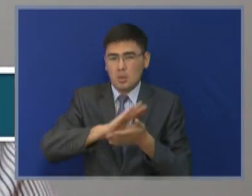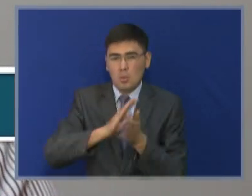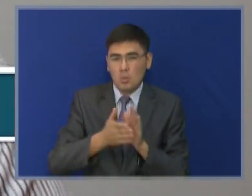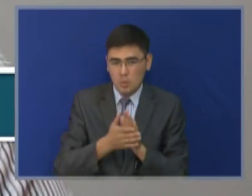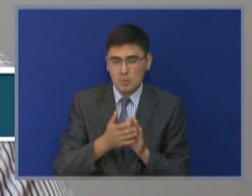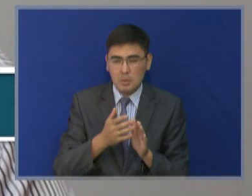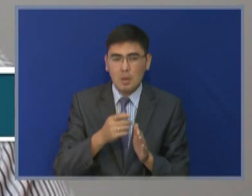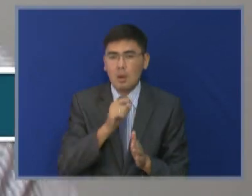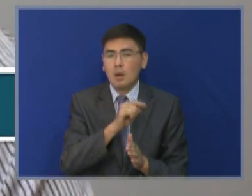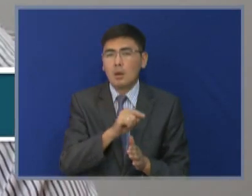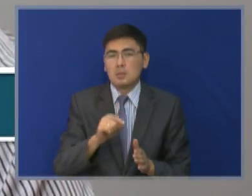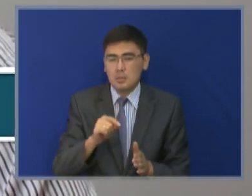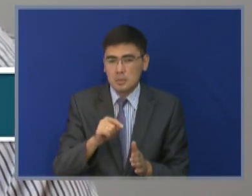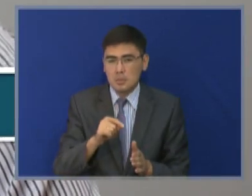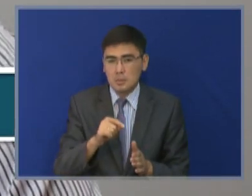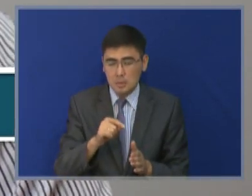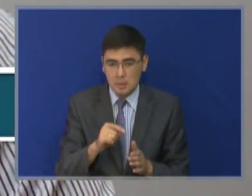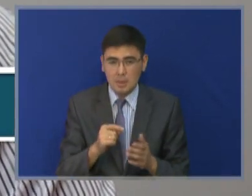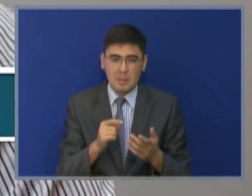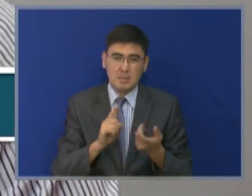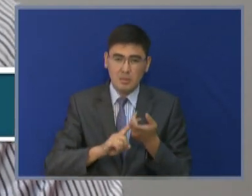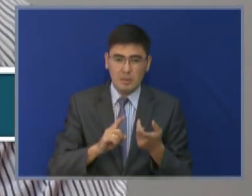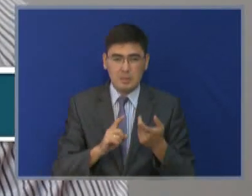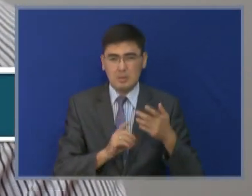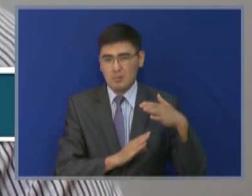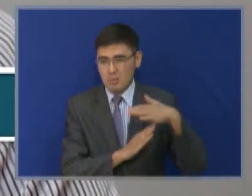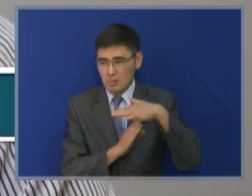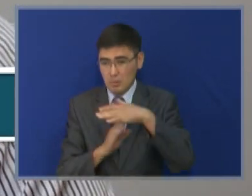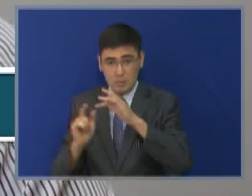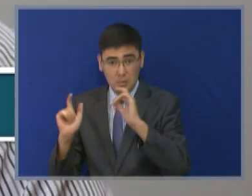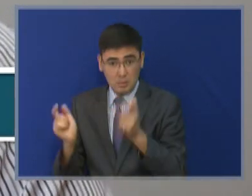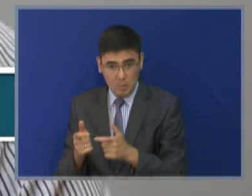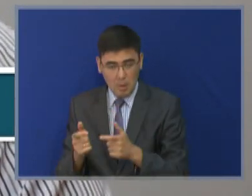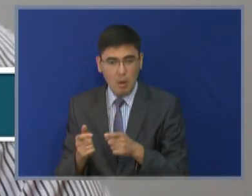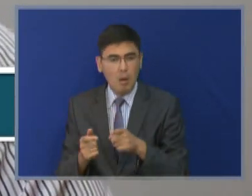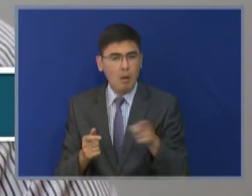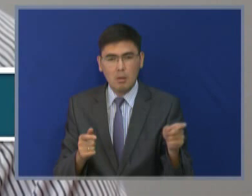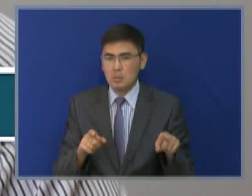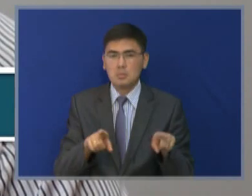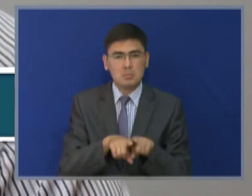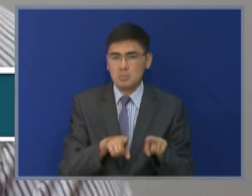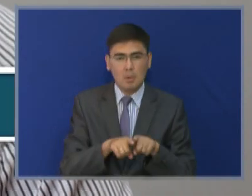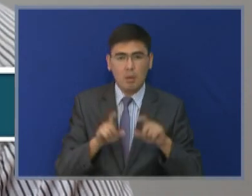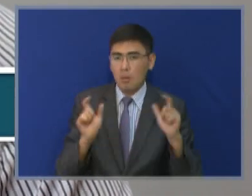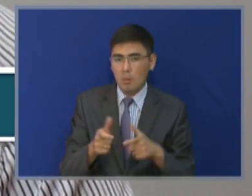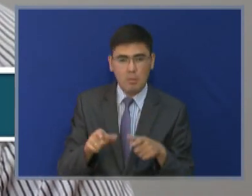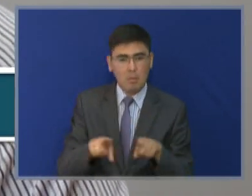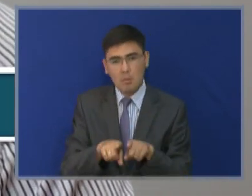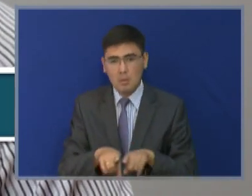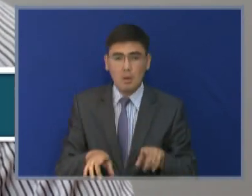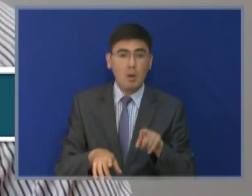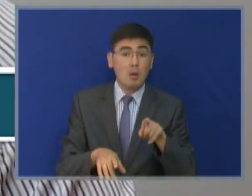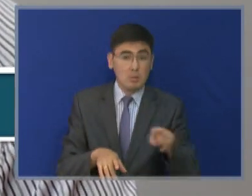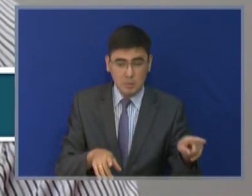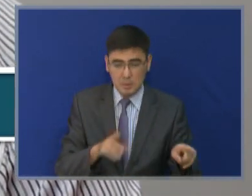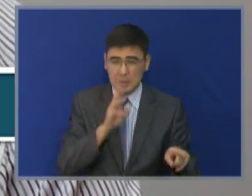жеке тұлғаның қызметі шектеу іс шараларының енгізілуімен шектелмеген жағдайда жалақы